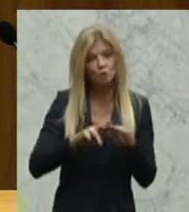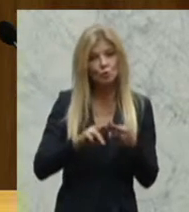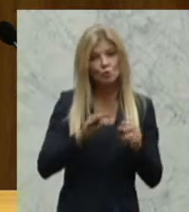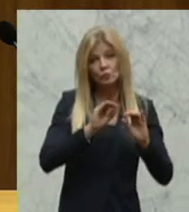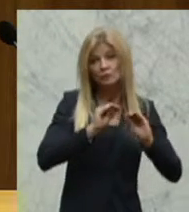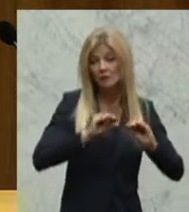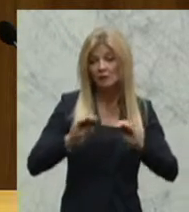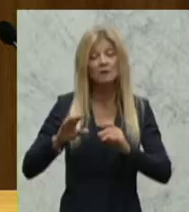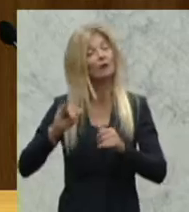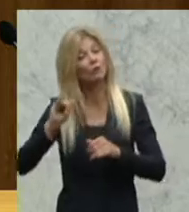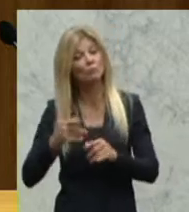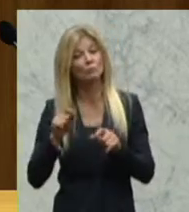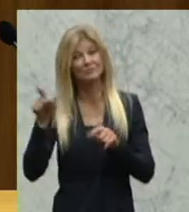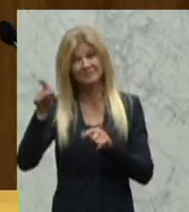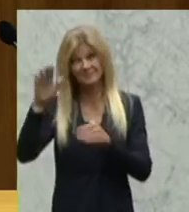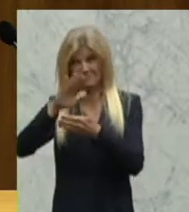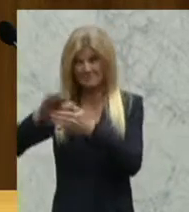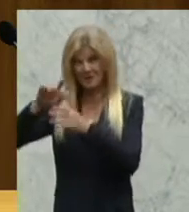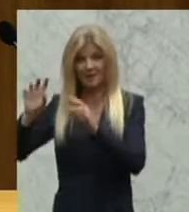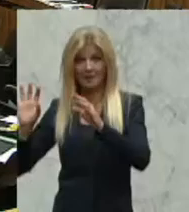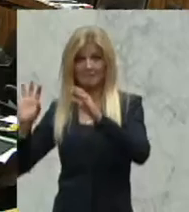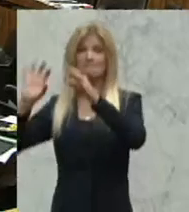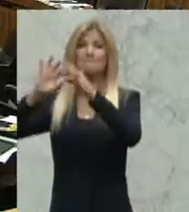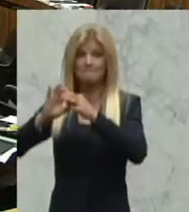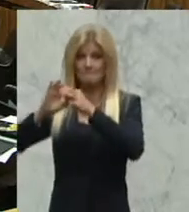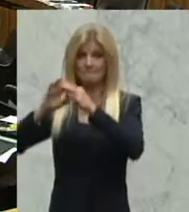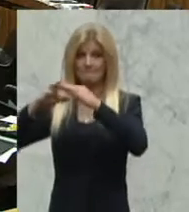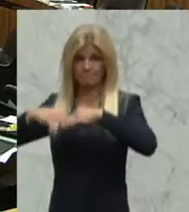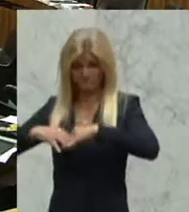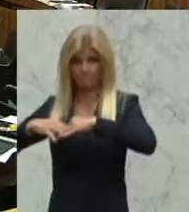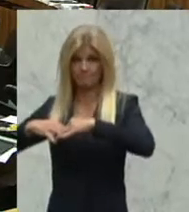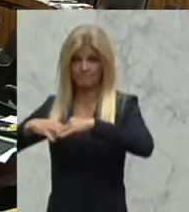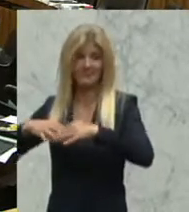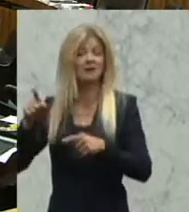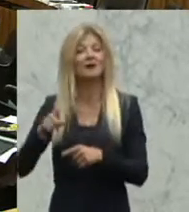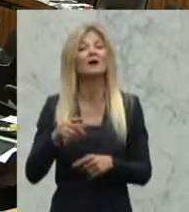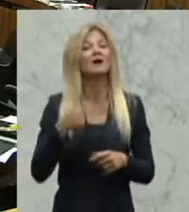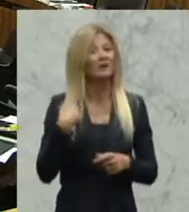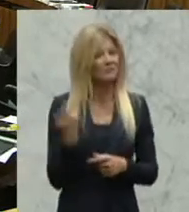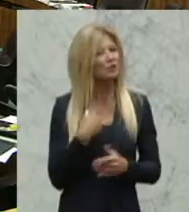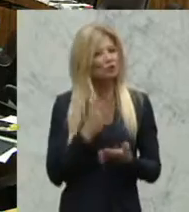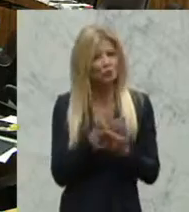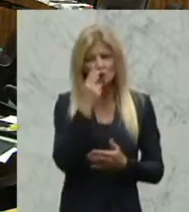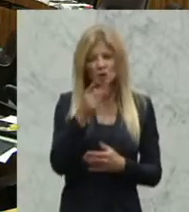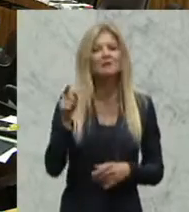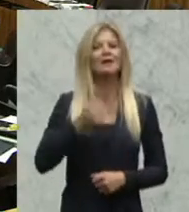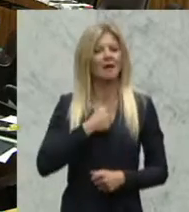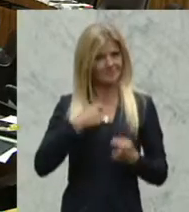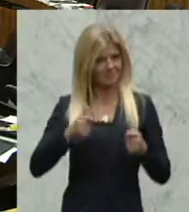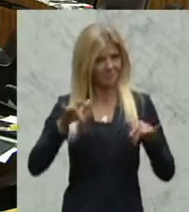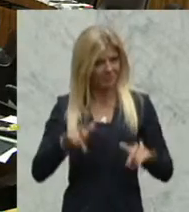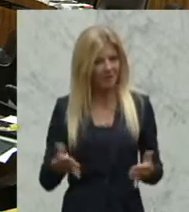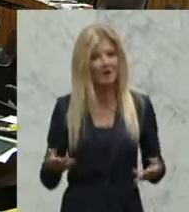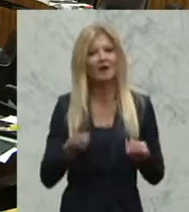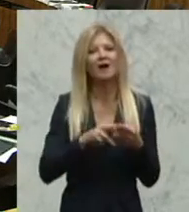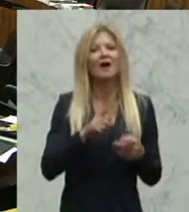in Hand gehen und so sind, und wir haben uns das genau angeschaut, in Graz gibt es einen existierenden Lehrstuhl, in Innsbruck, Linz,